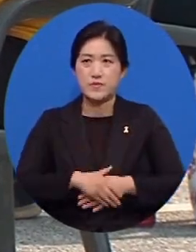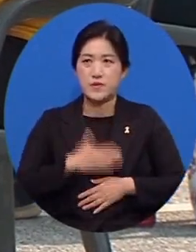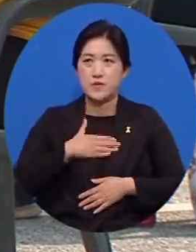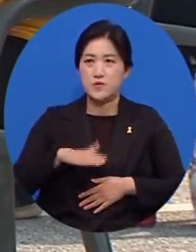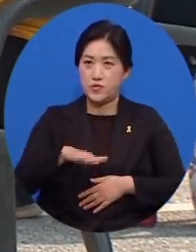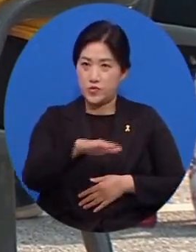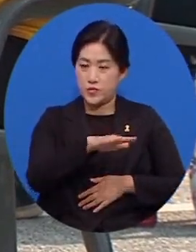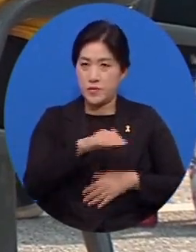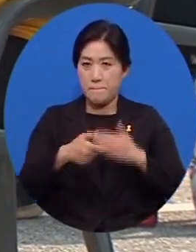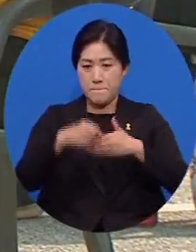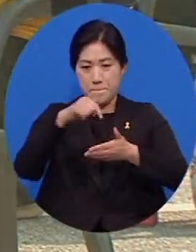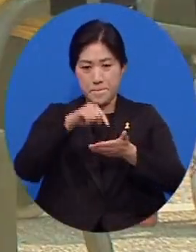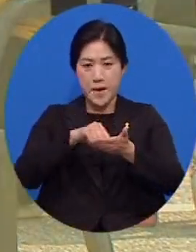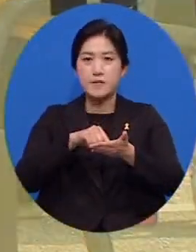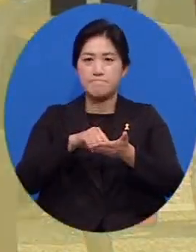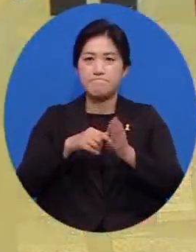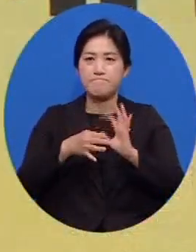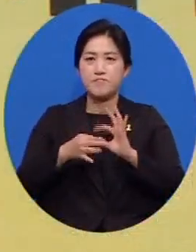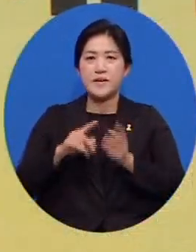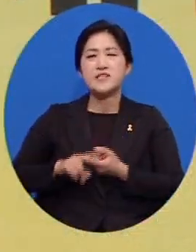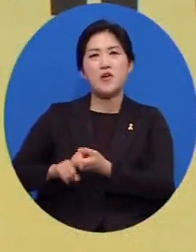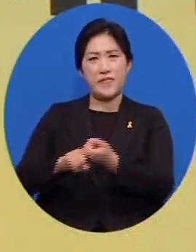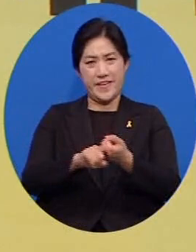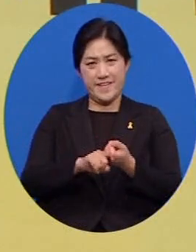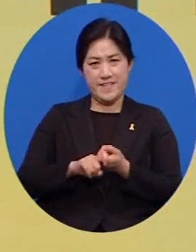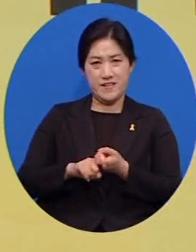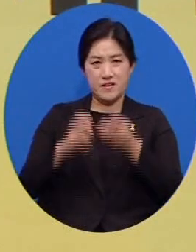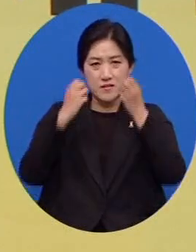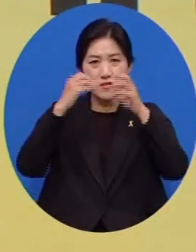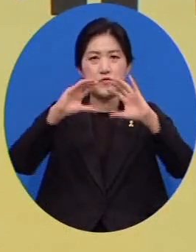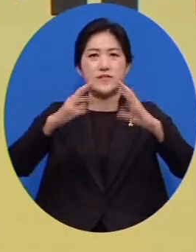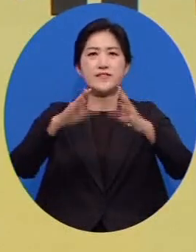우리는 마음의 연대라는 새로운 세계를 열어